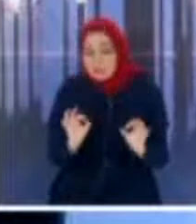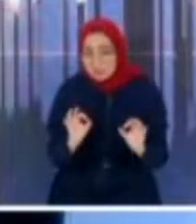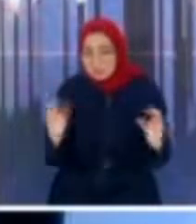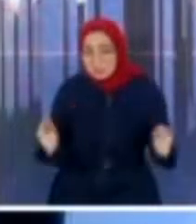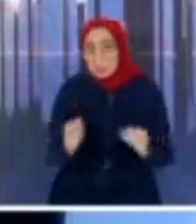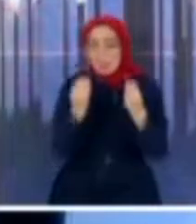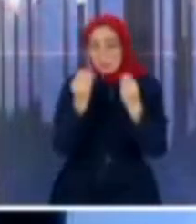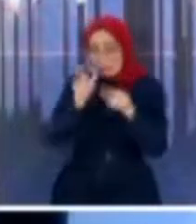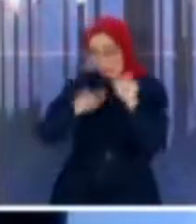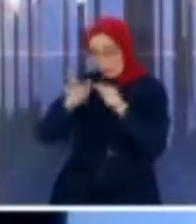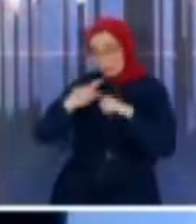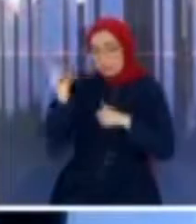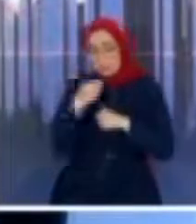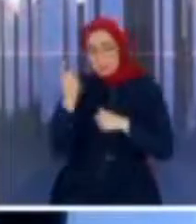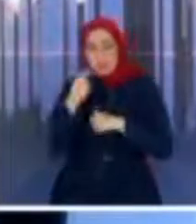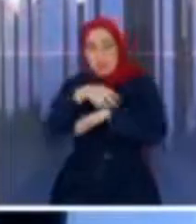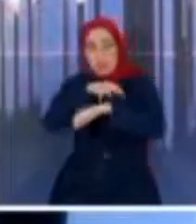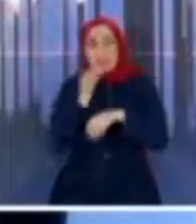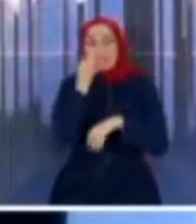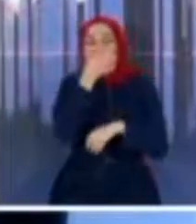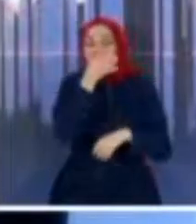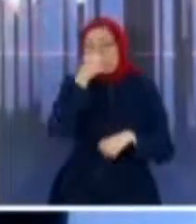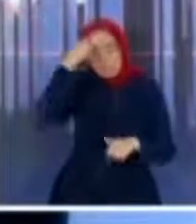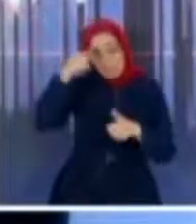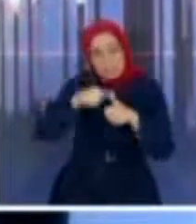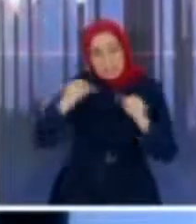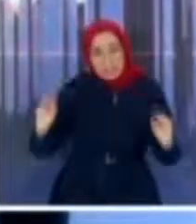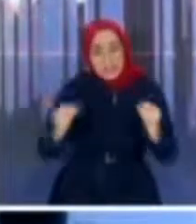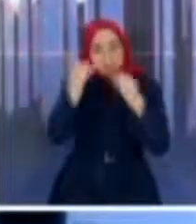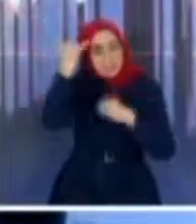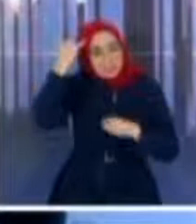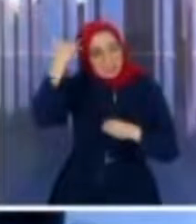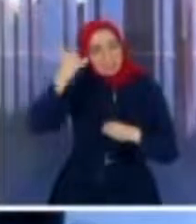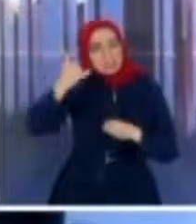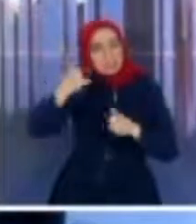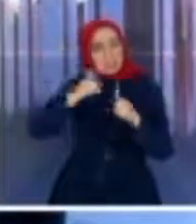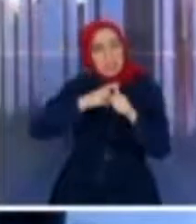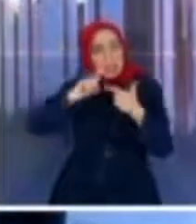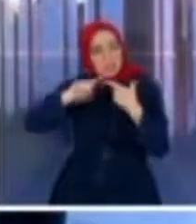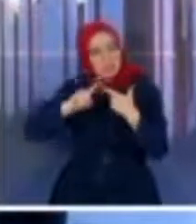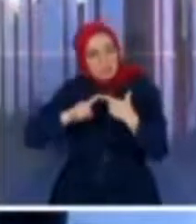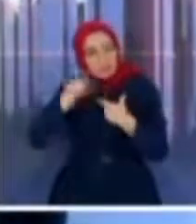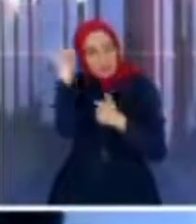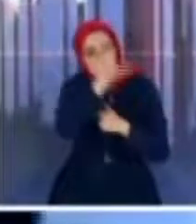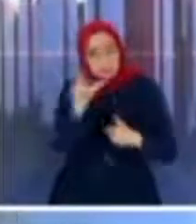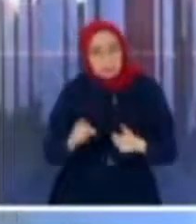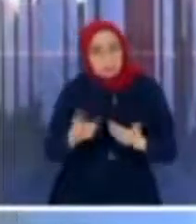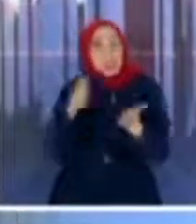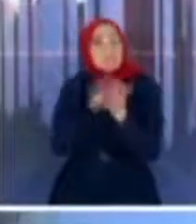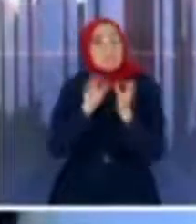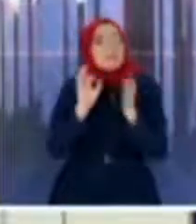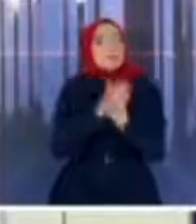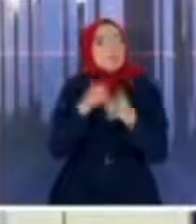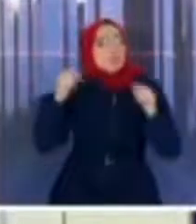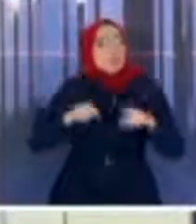طبيعه المنطقه في نفزة. كان علي تذكرنا كيفاش بديتوا المبادره الاولى وتتعدلي للمستوى الوطني اليوم شنو تحبوا تعملوا؟